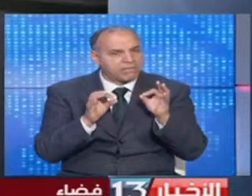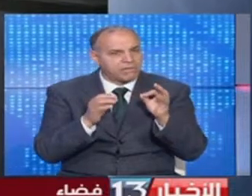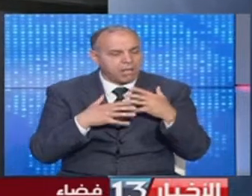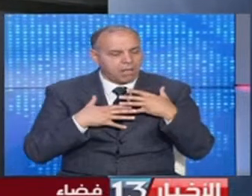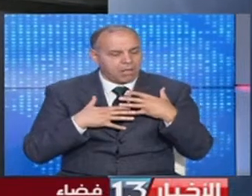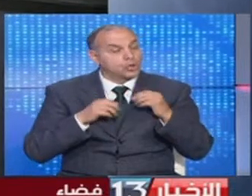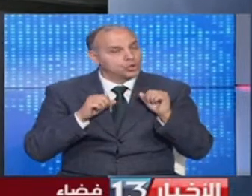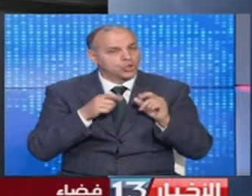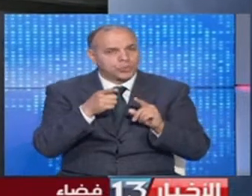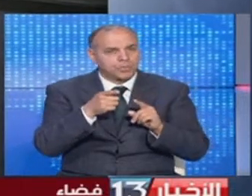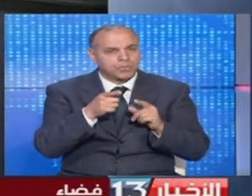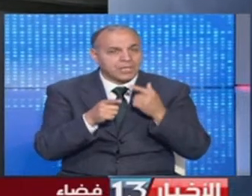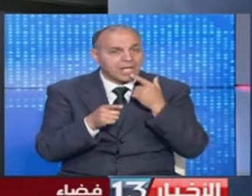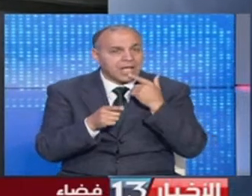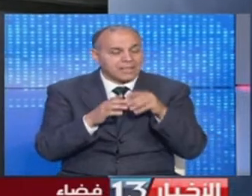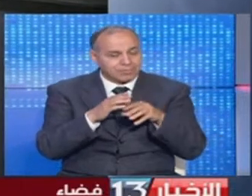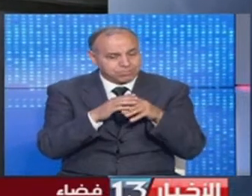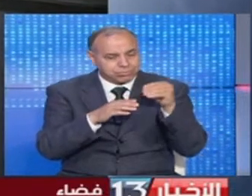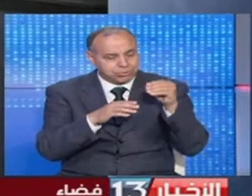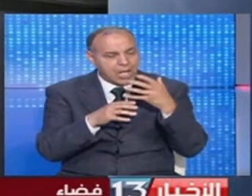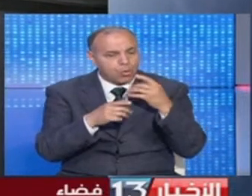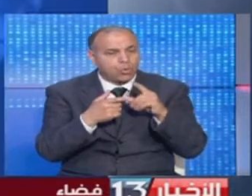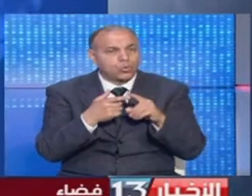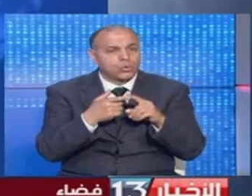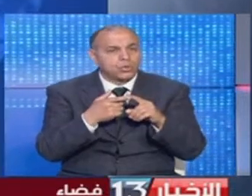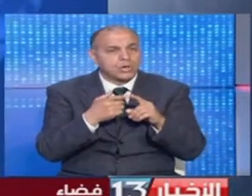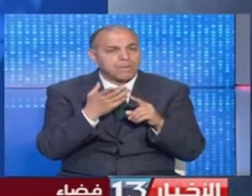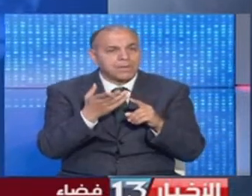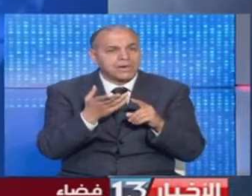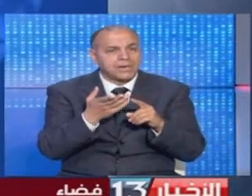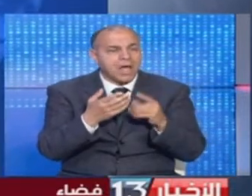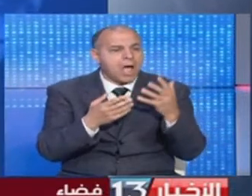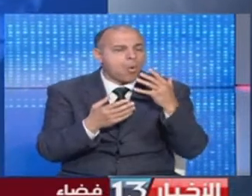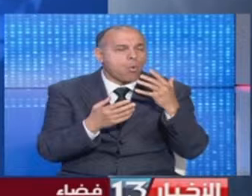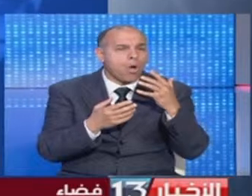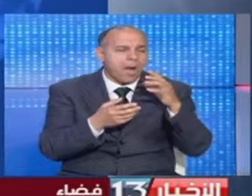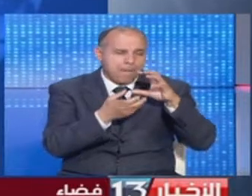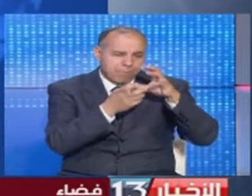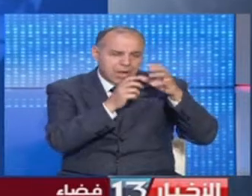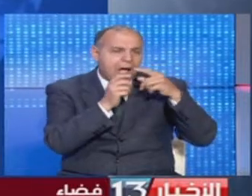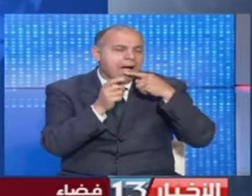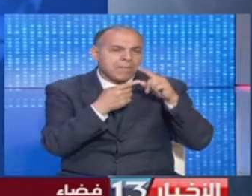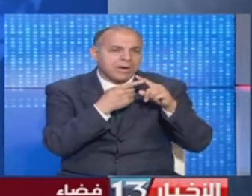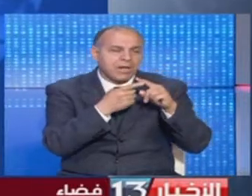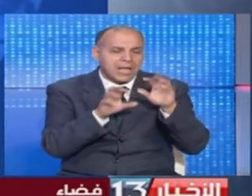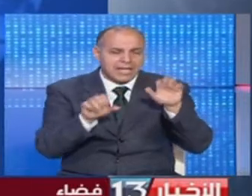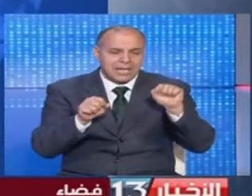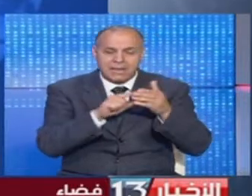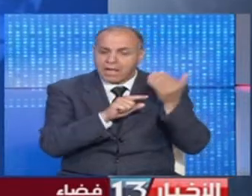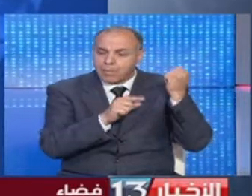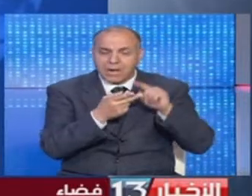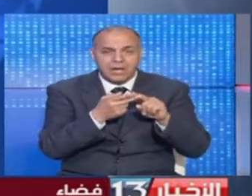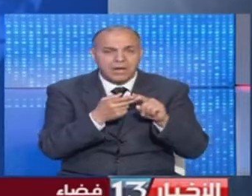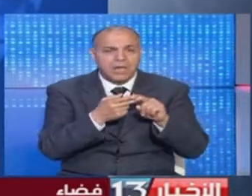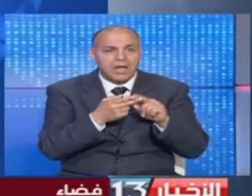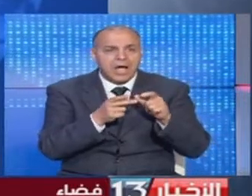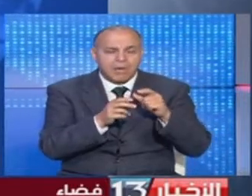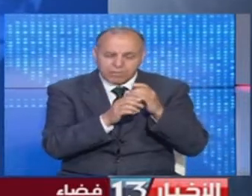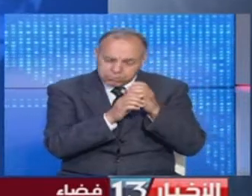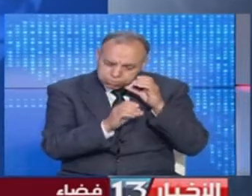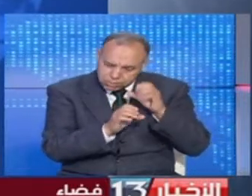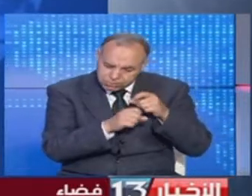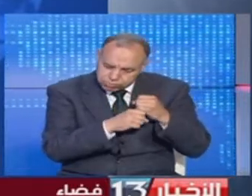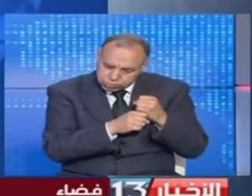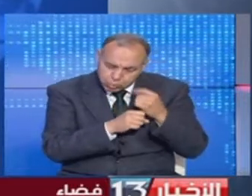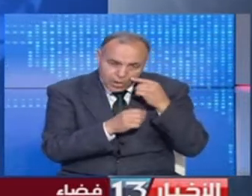للتنفس استخراج لو كان غير من الهواء المريخ الرقيق تم الثلاثاء الماضي عبر جهاز تجريبي